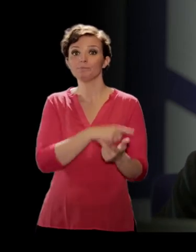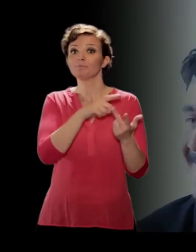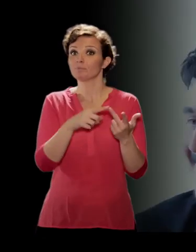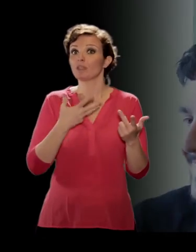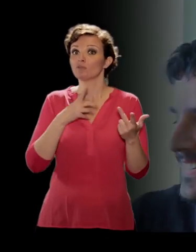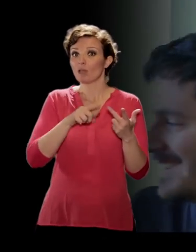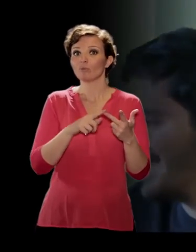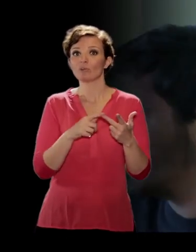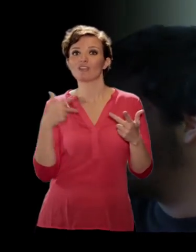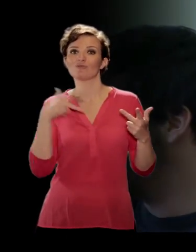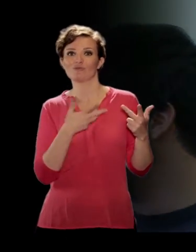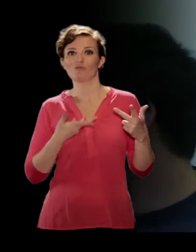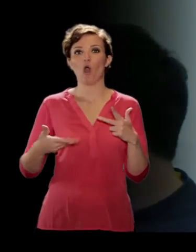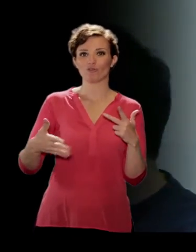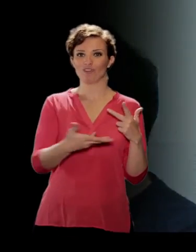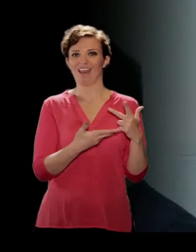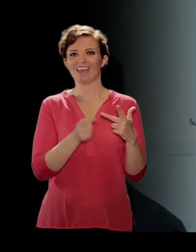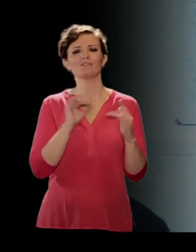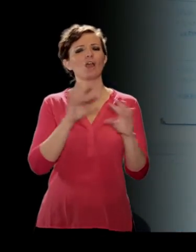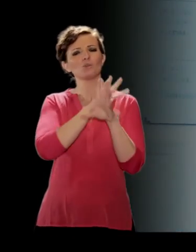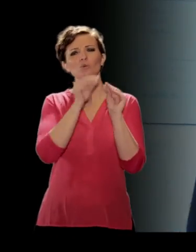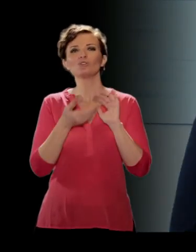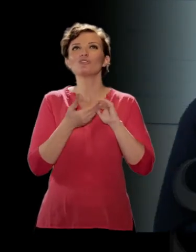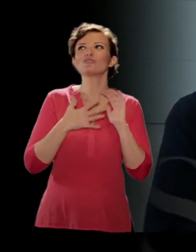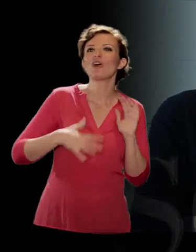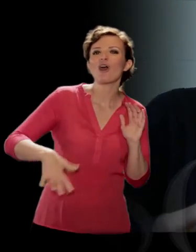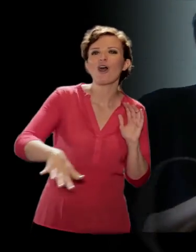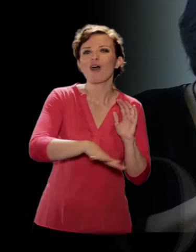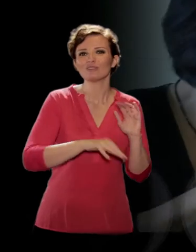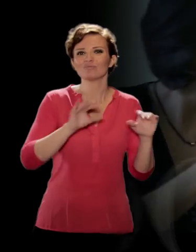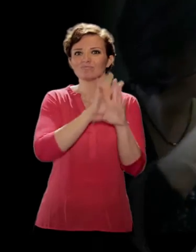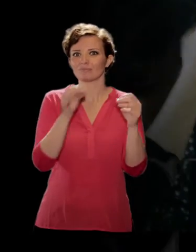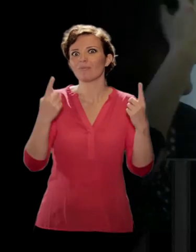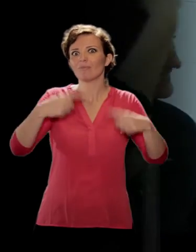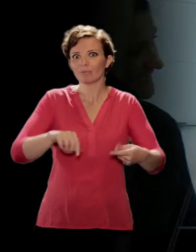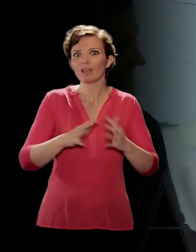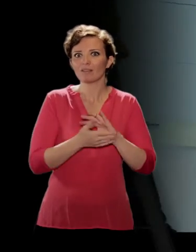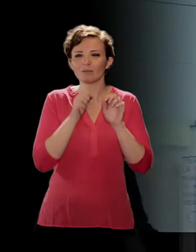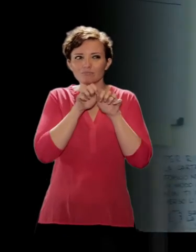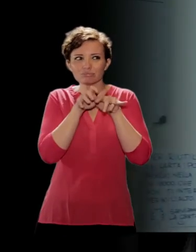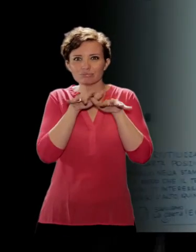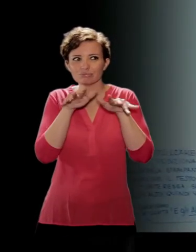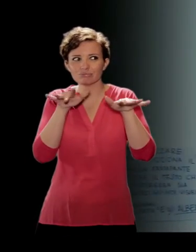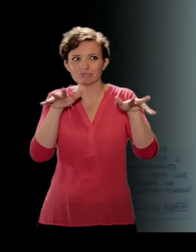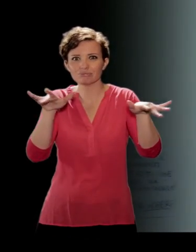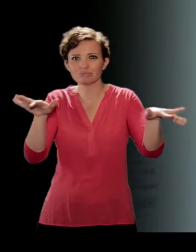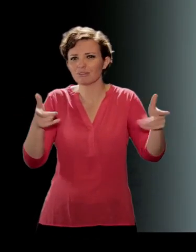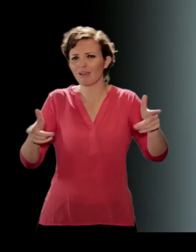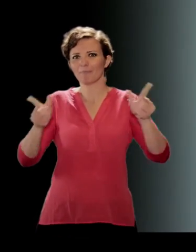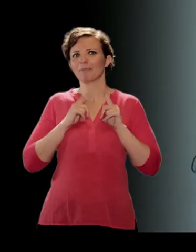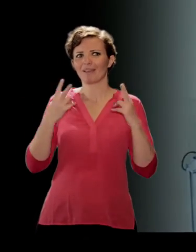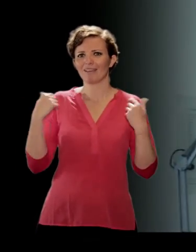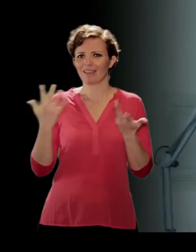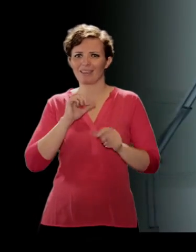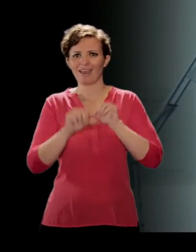c'è anche l'aspetto social. Tutto ciò che è social oggi è diventato estremamente pervasivo, ha cambiato il nostro modo di vivere. Io direi